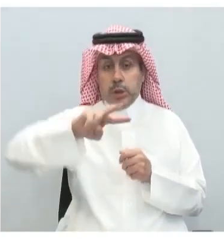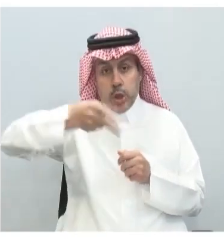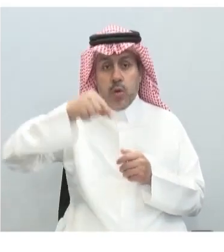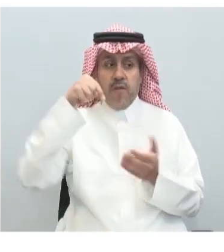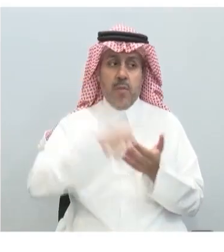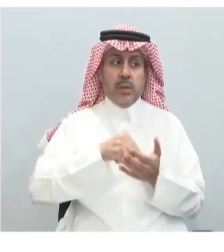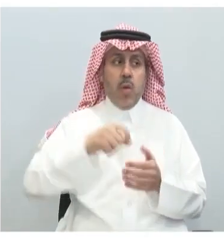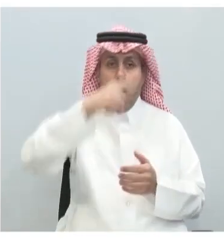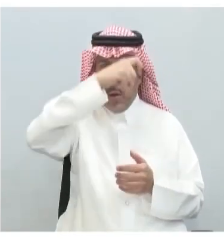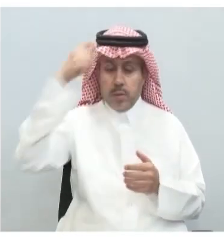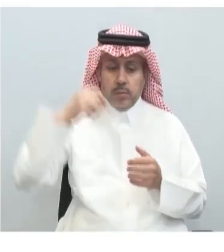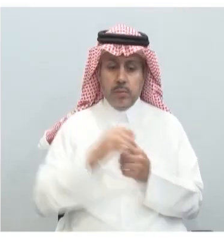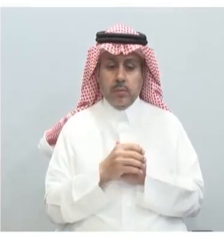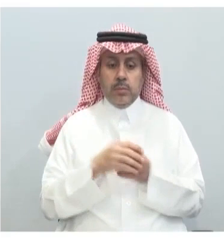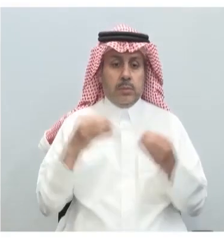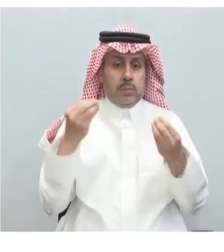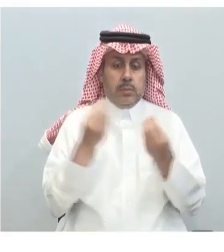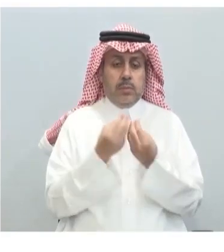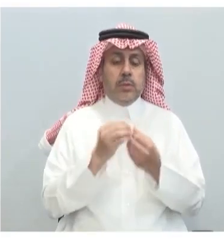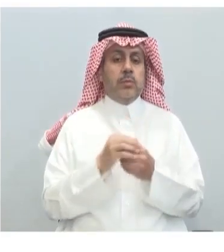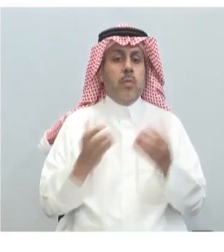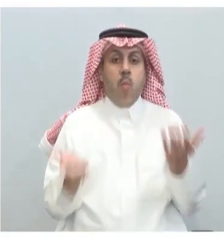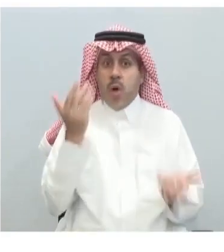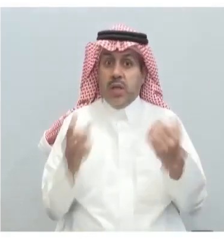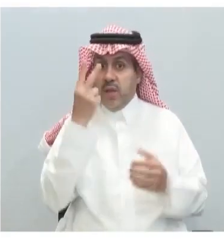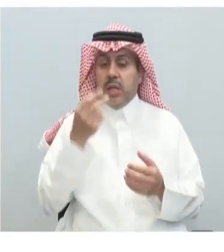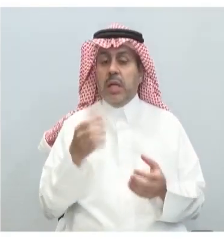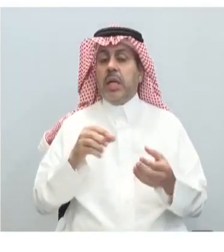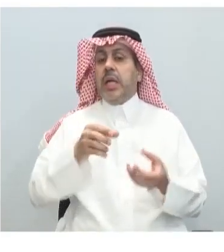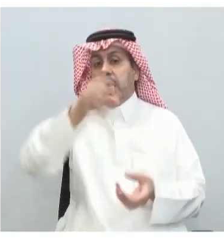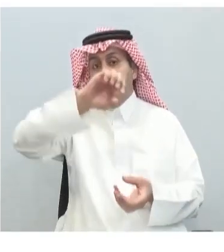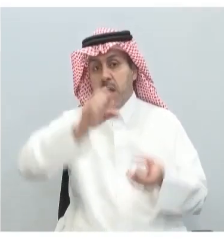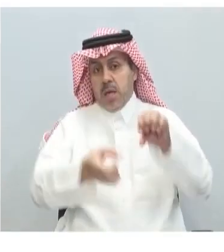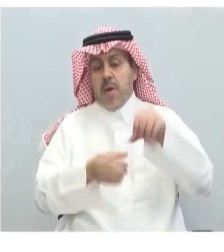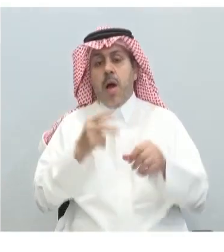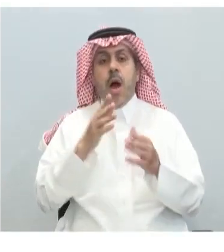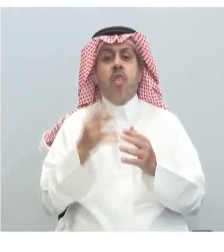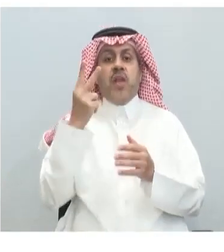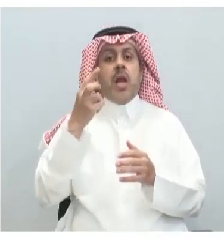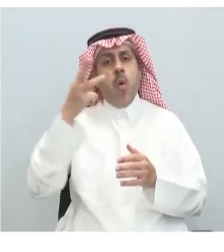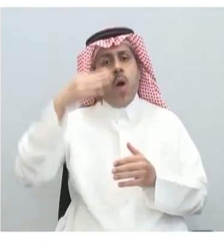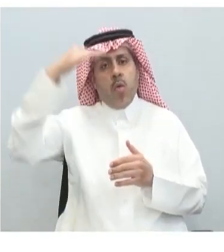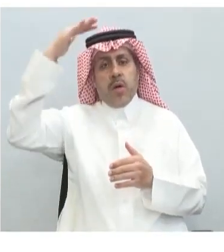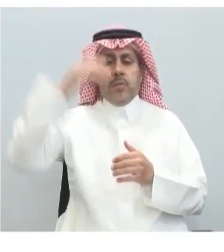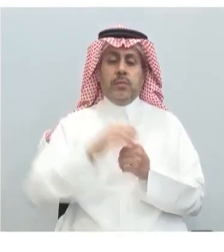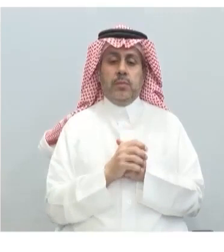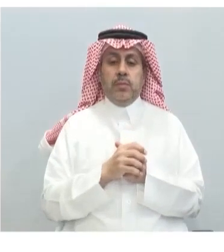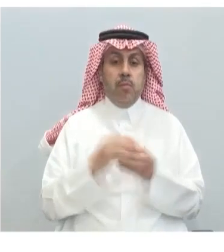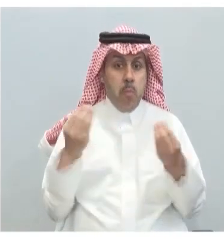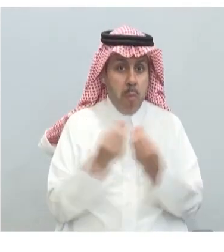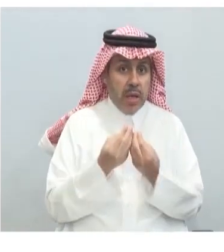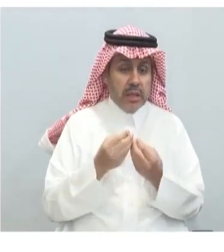المحتوى الحراري للتفاعل بجمع معادلتين كيميائيتين حرار تين او اكثر من معادلتين مع كذلك